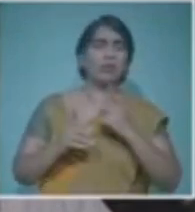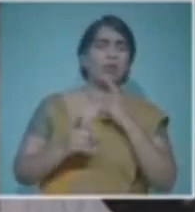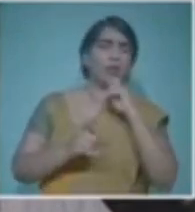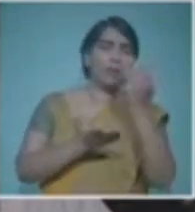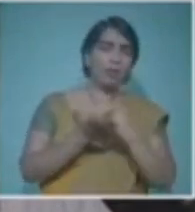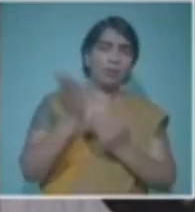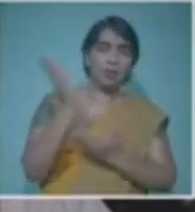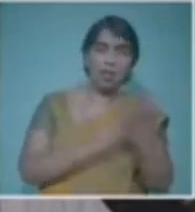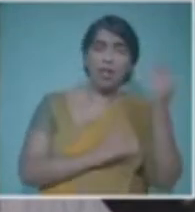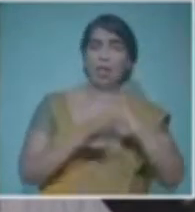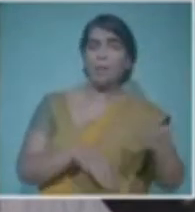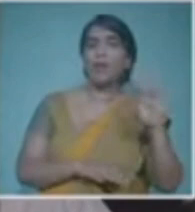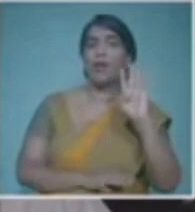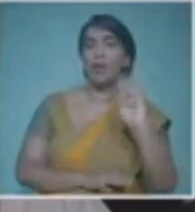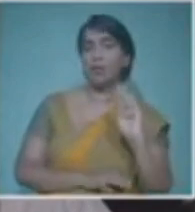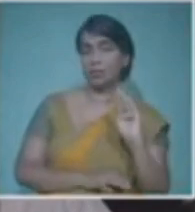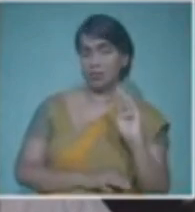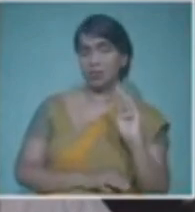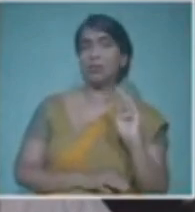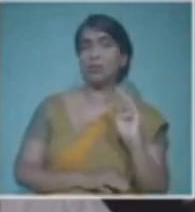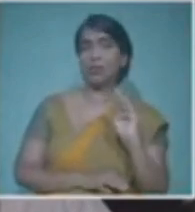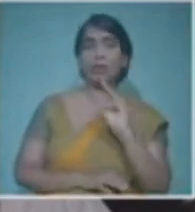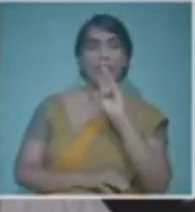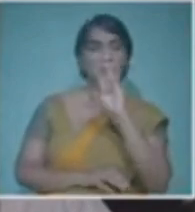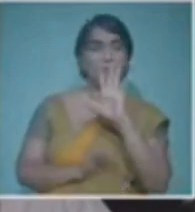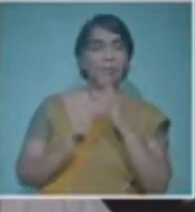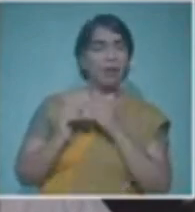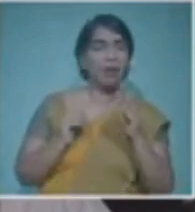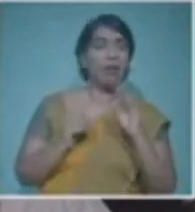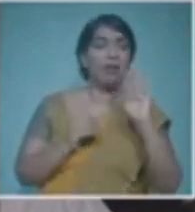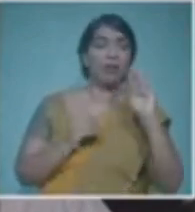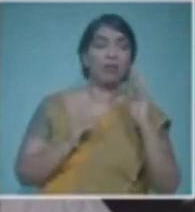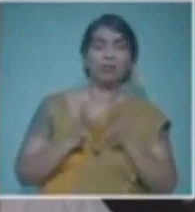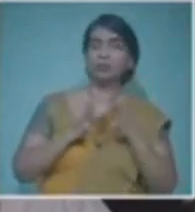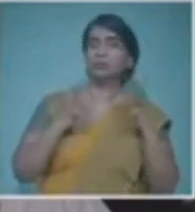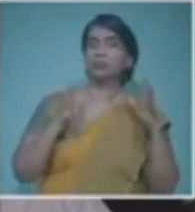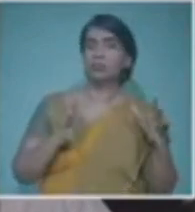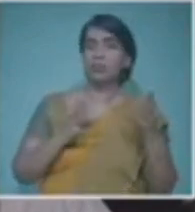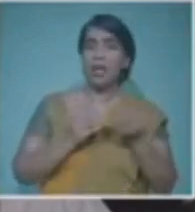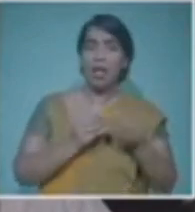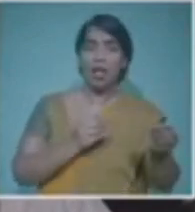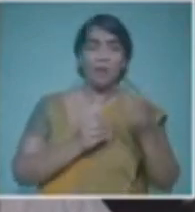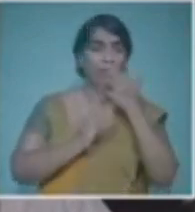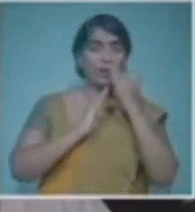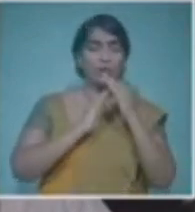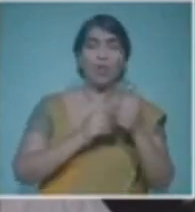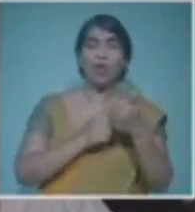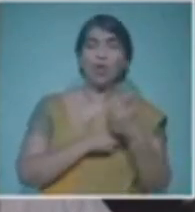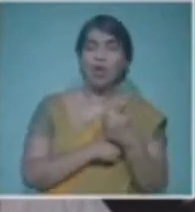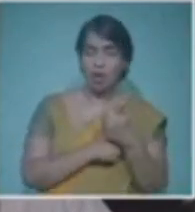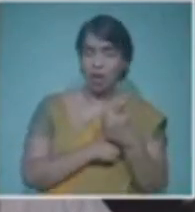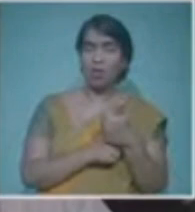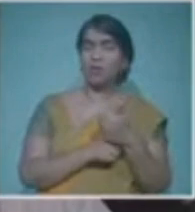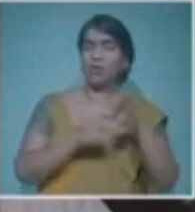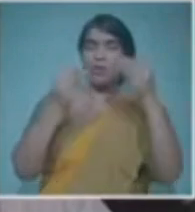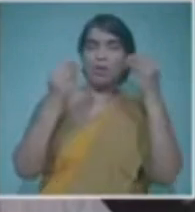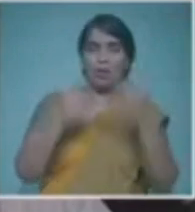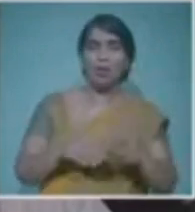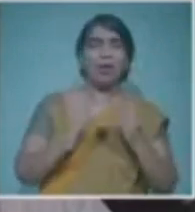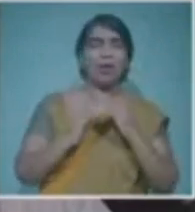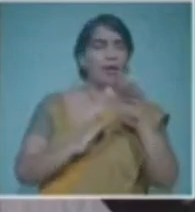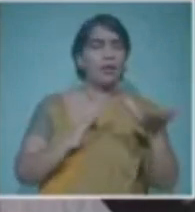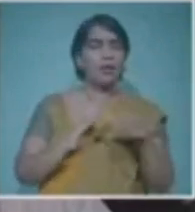දාලා ළමයි 40 කළා 35ක් මේන්ටේන් කරගෙන ආපු එක එකපාරට 40 කරලා අර ළඟම පාසල හොඳම පාසල කියන කන්සෙප්ට් එක බින්දිලා